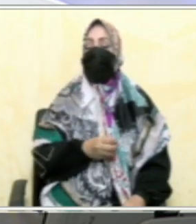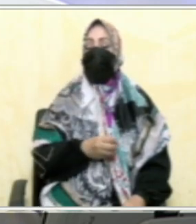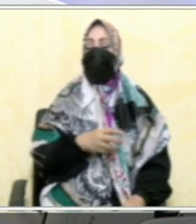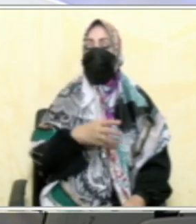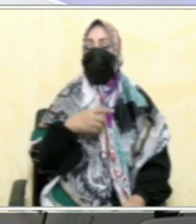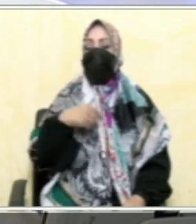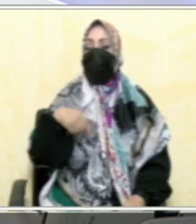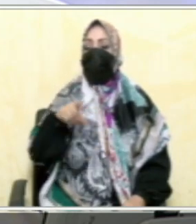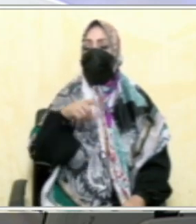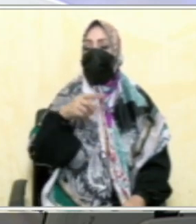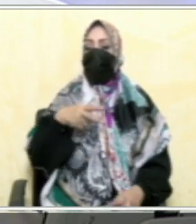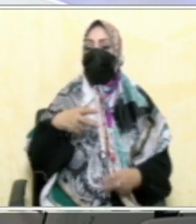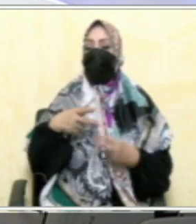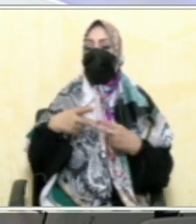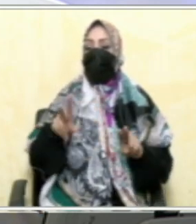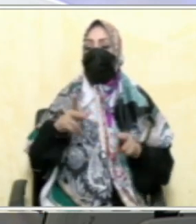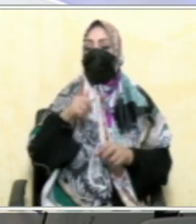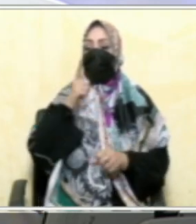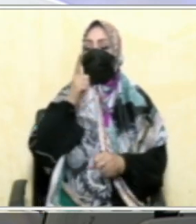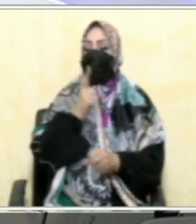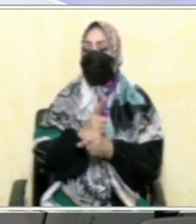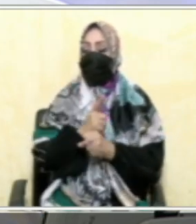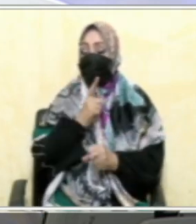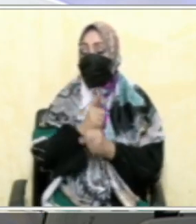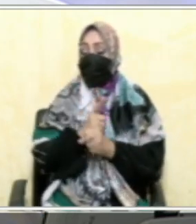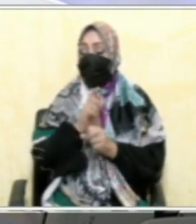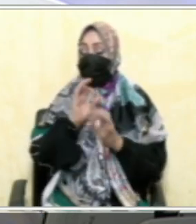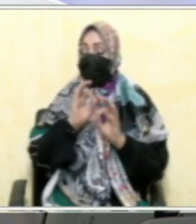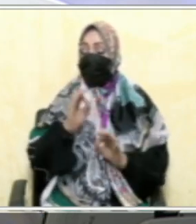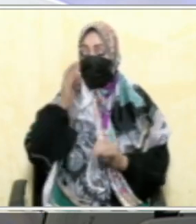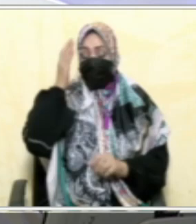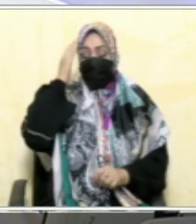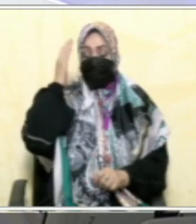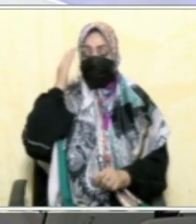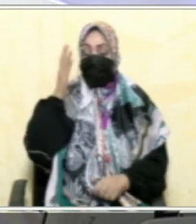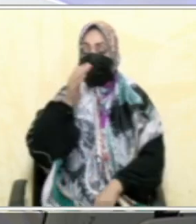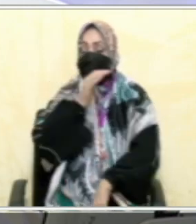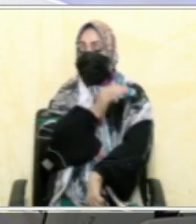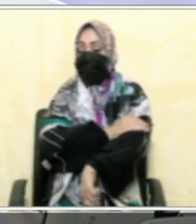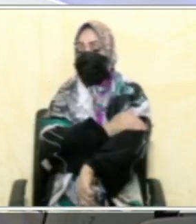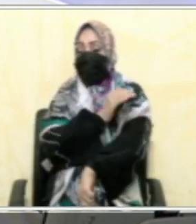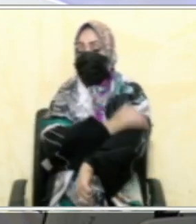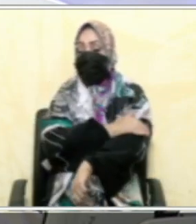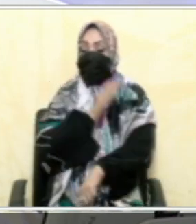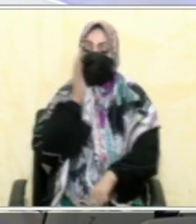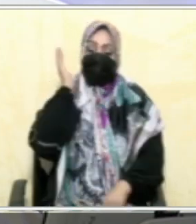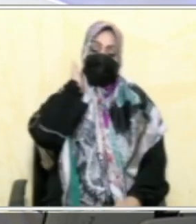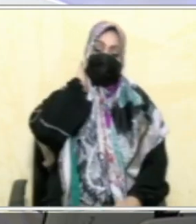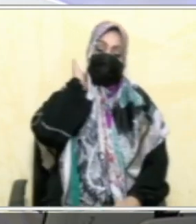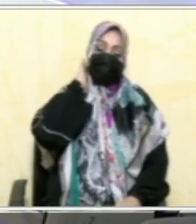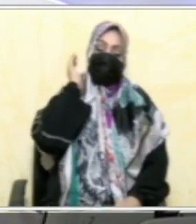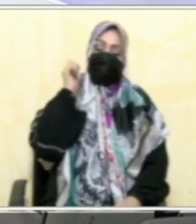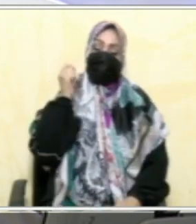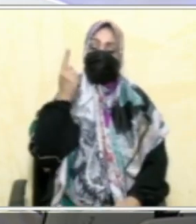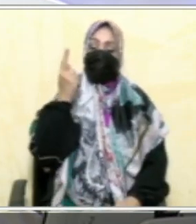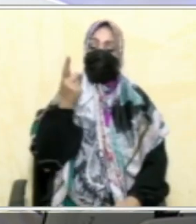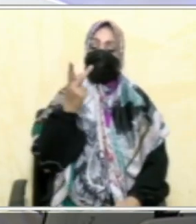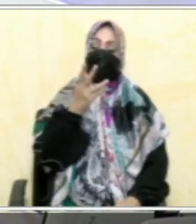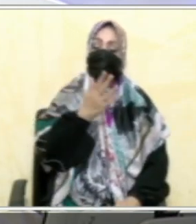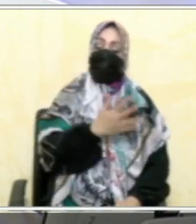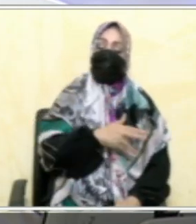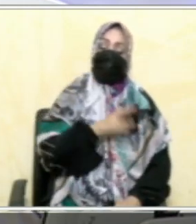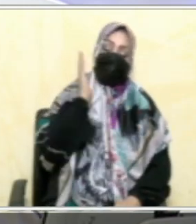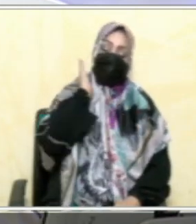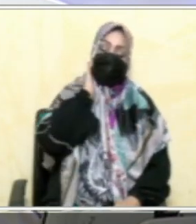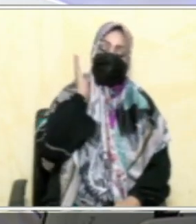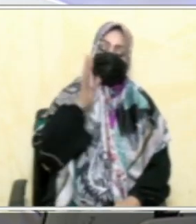الصف الأول والثاني والثالث والرابع، هذه الصفوف الأولى التي هي عليها نواة التعليم، رغم